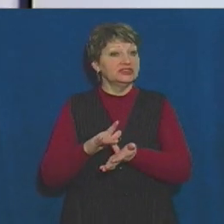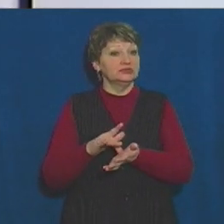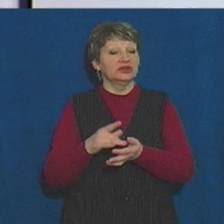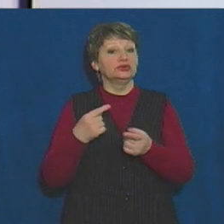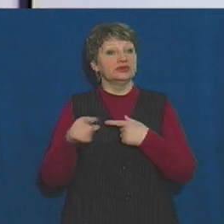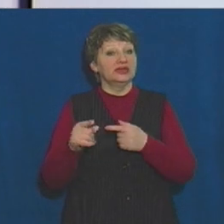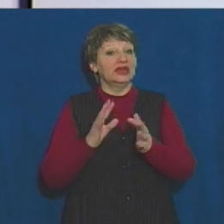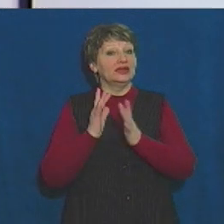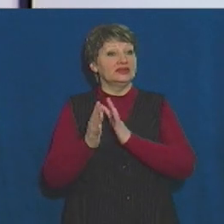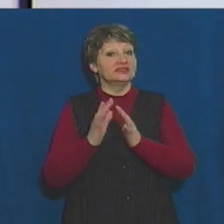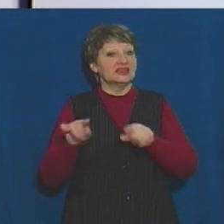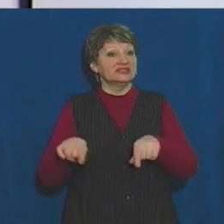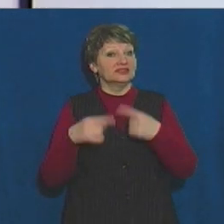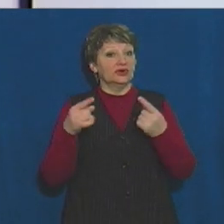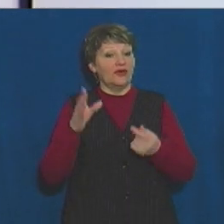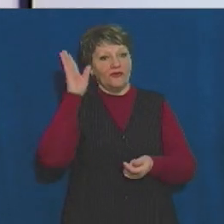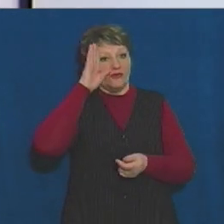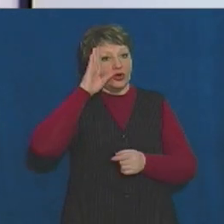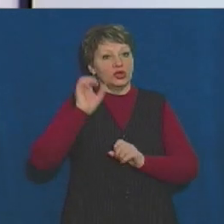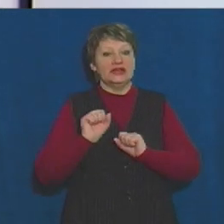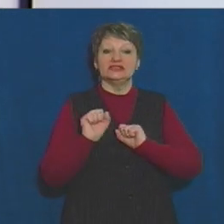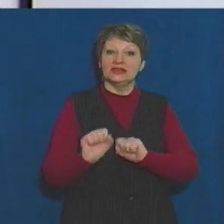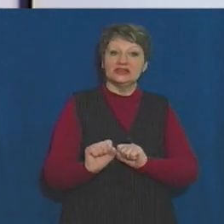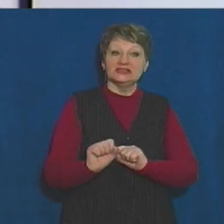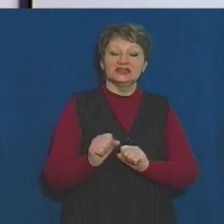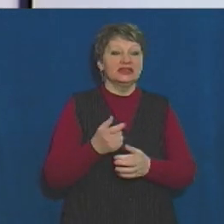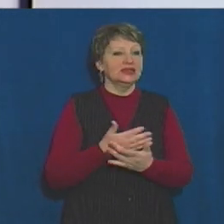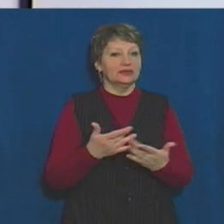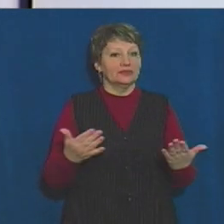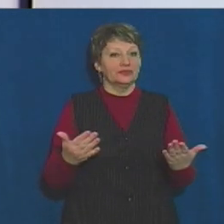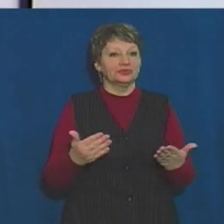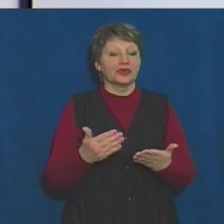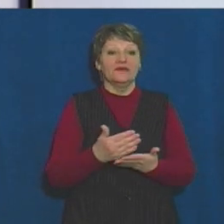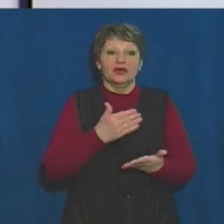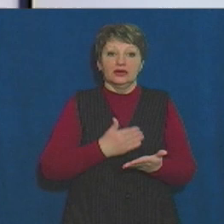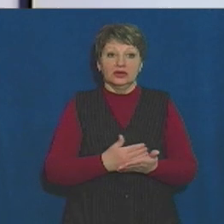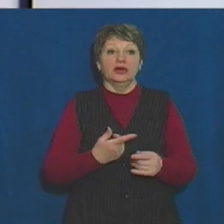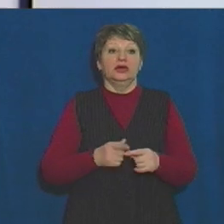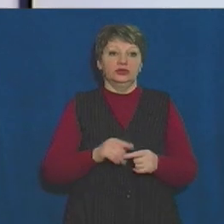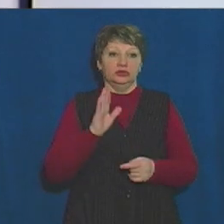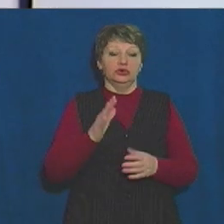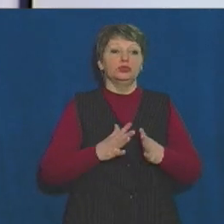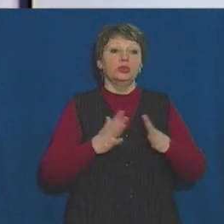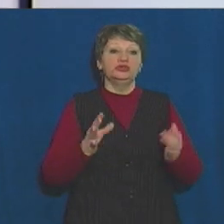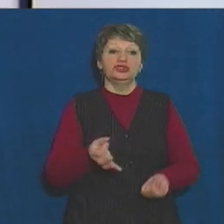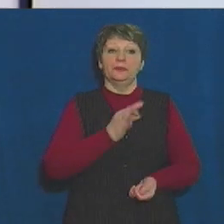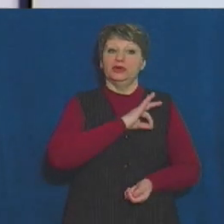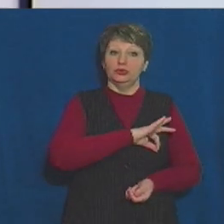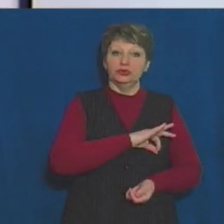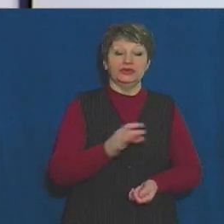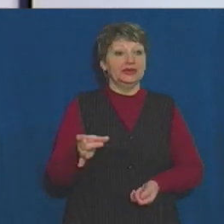там водозахисні і так далі. І врешті-решт це може принести значно більше прибутки